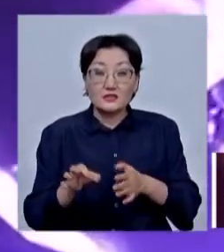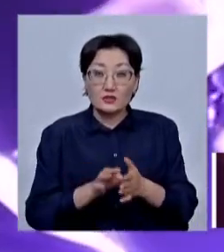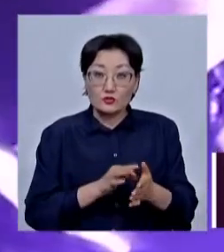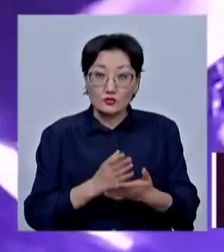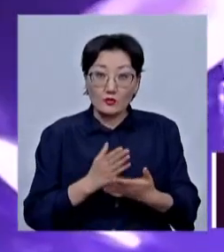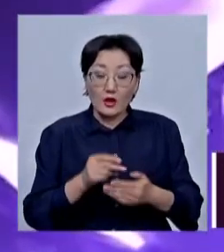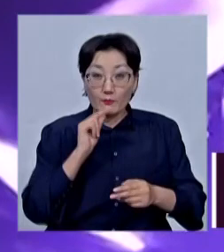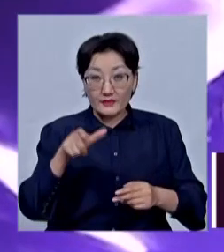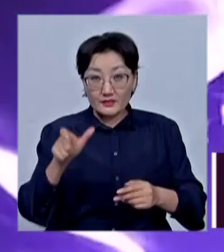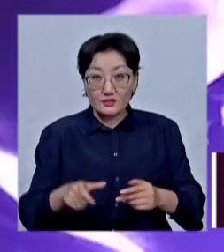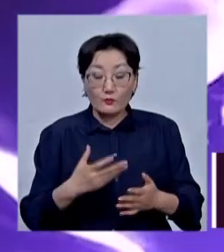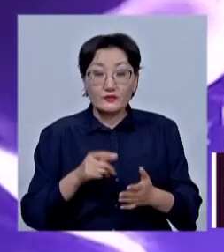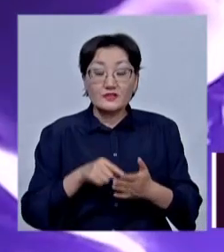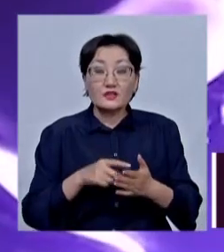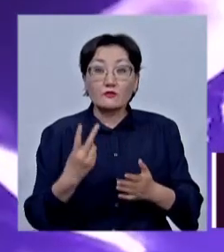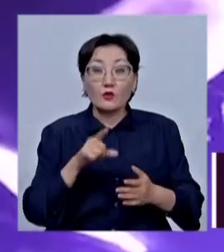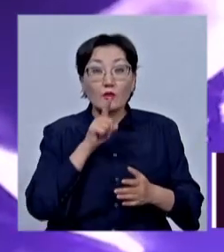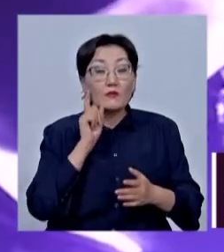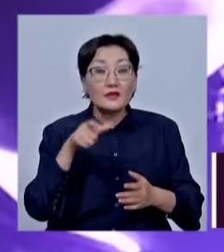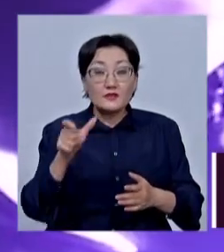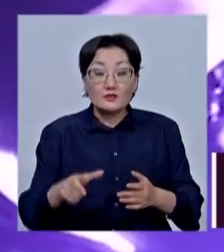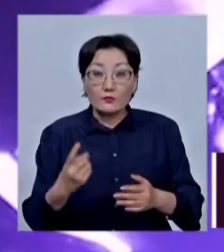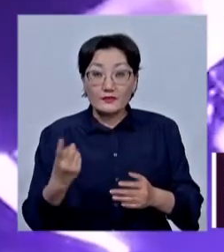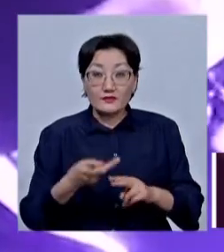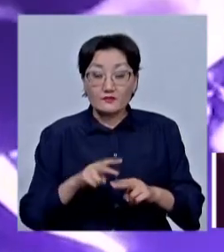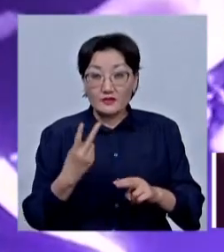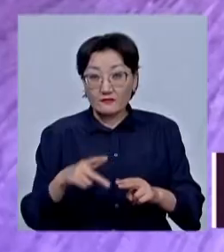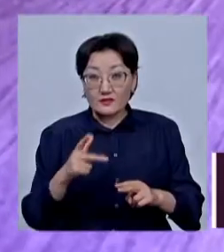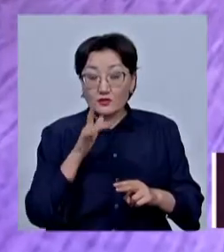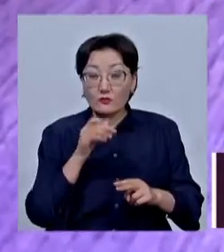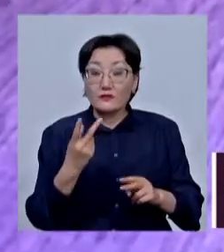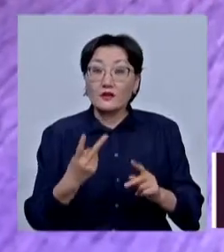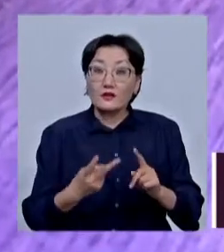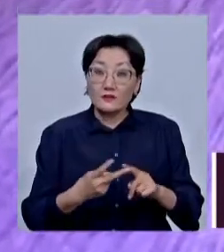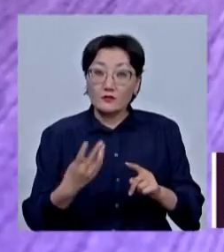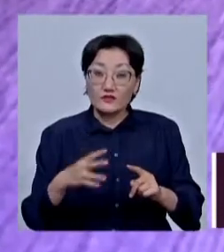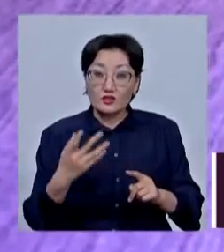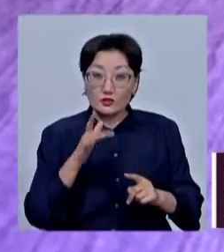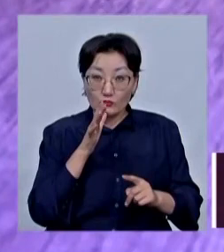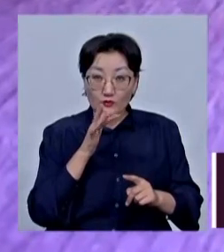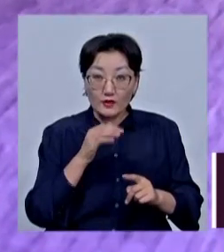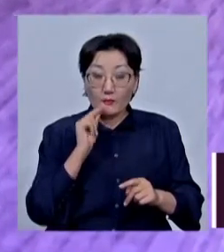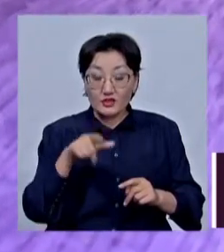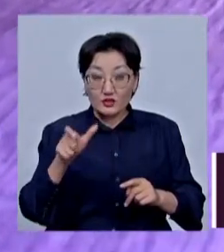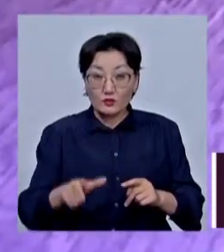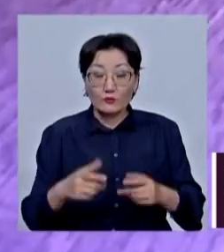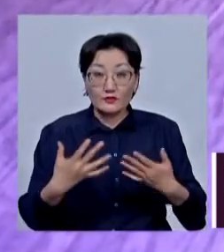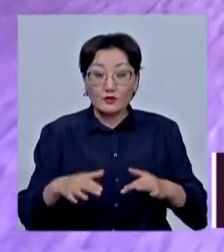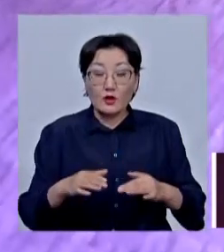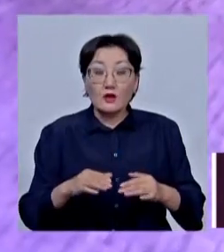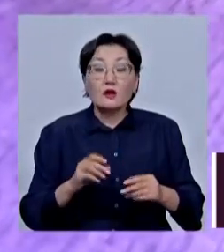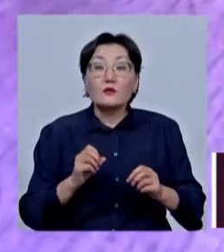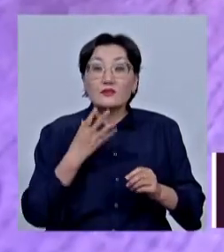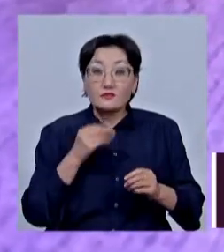следам. Подозреваемыми оказались 2 молодых людей, одному из которых 23, второму 24 года. Подозреваемые уже